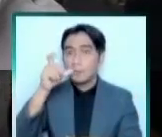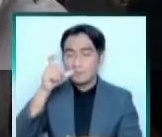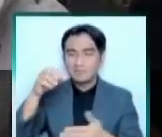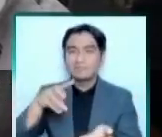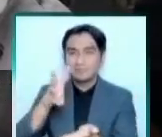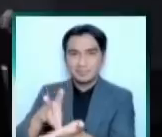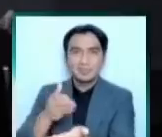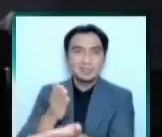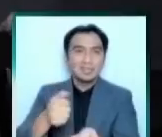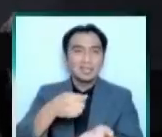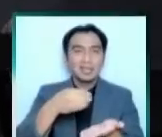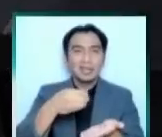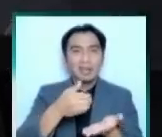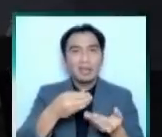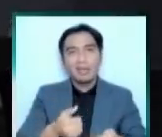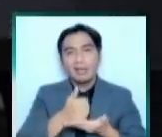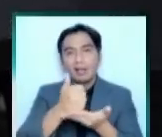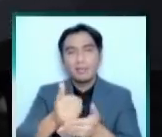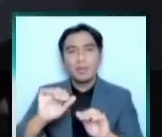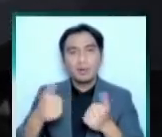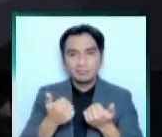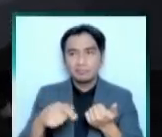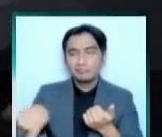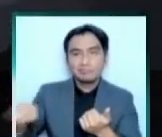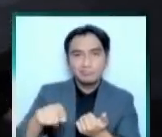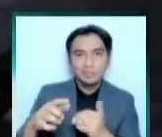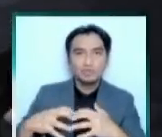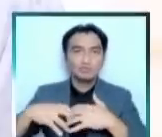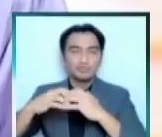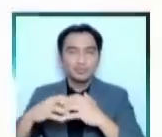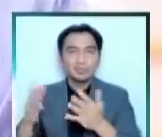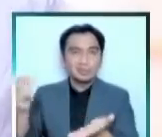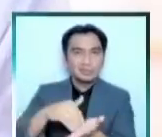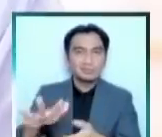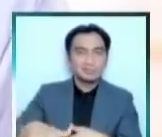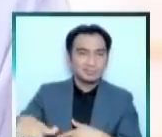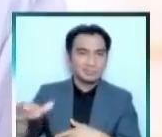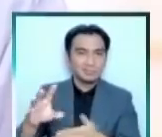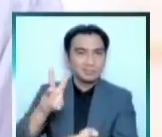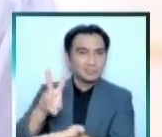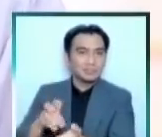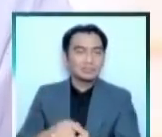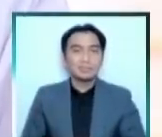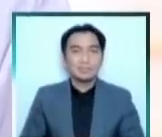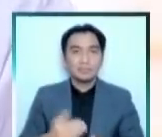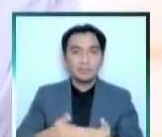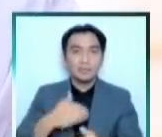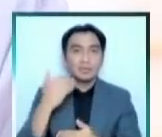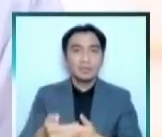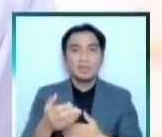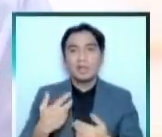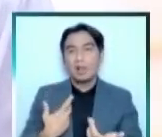opisyal kung paano mabilis na may babangon ang Dulag pagkatapos ng bagyo. Nag-turnover naman ang relief goods sa